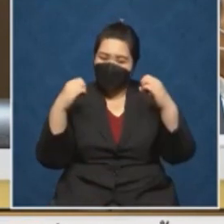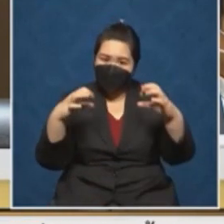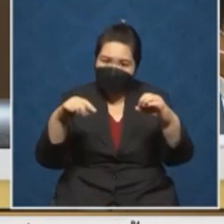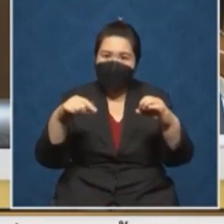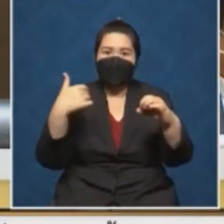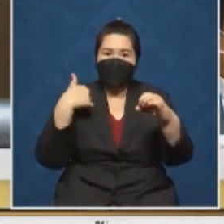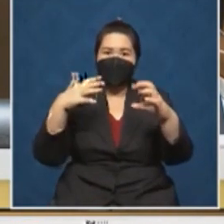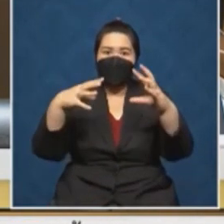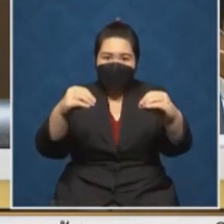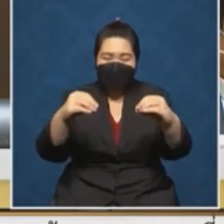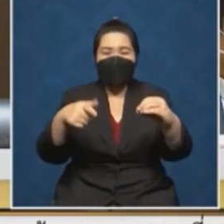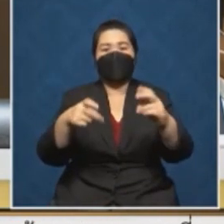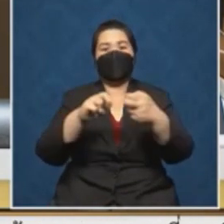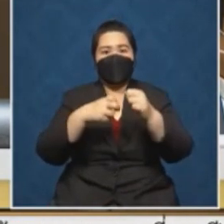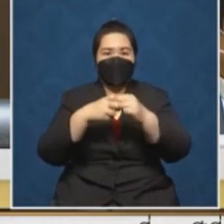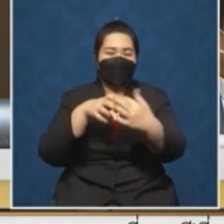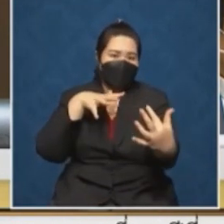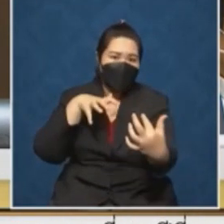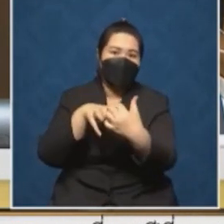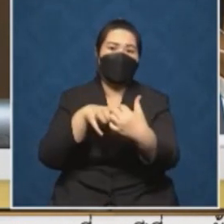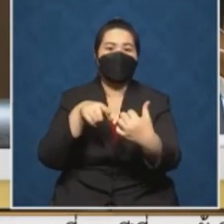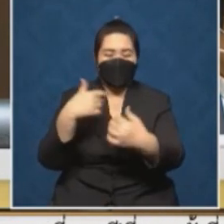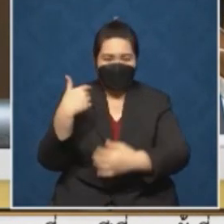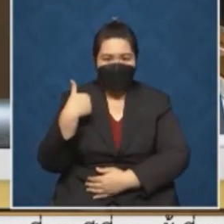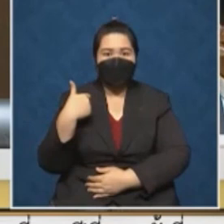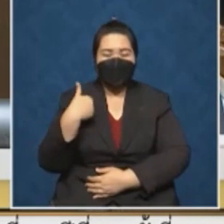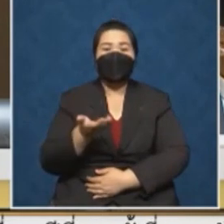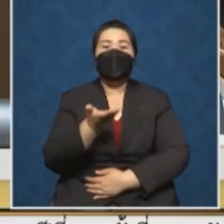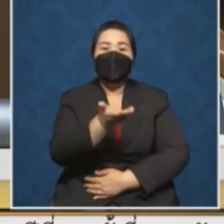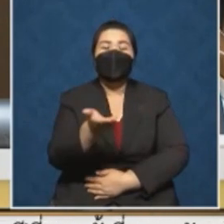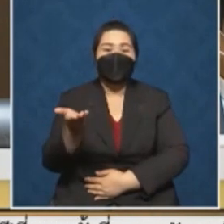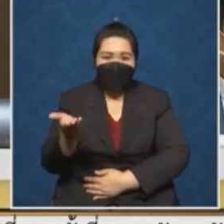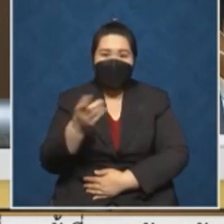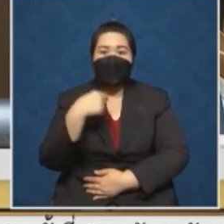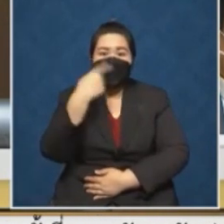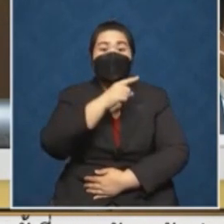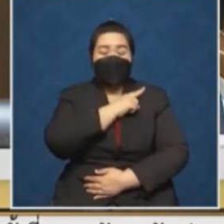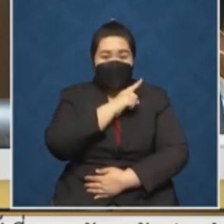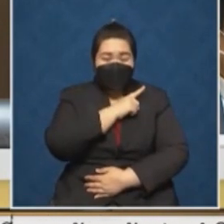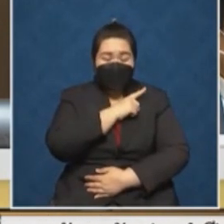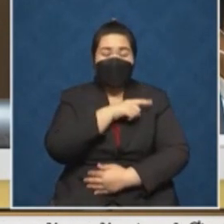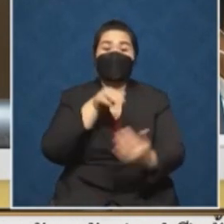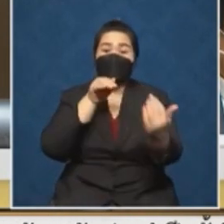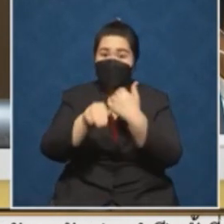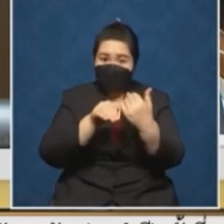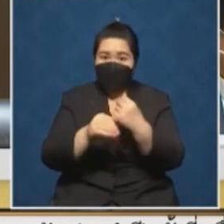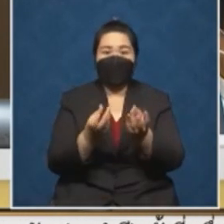ให้พี่น้องนะครับประสบปัญหาการเกิดอุบัติเหตุก็วิงวอนหน่วยงานที่เกี่ยวข้องถนนหมายเลขน